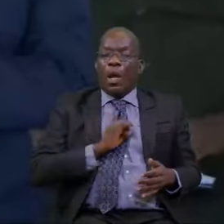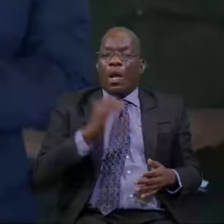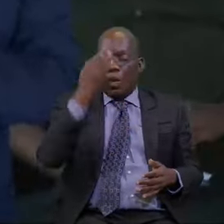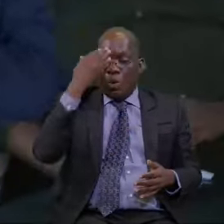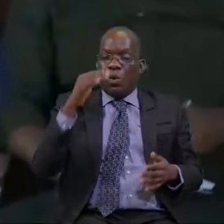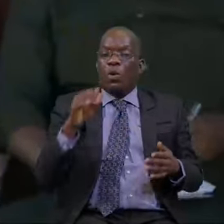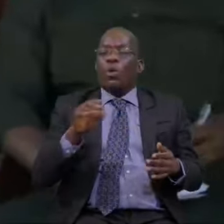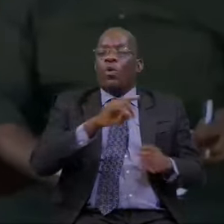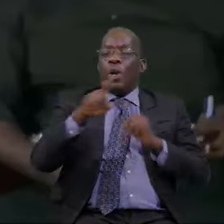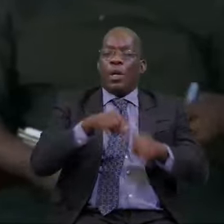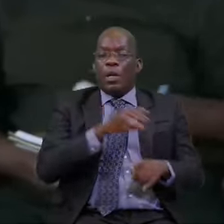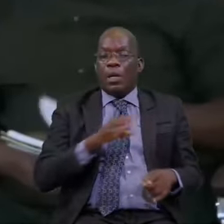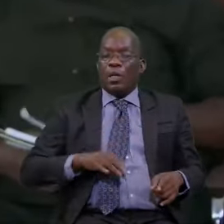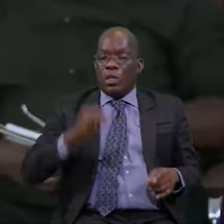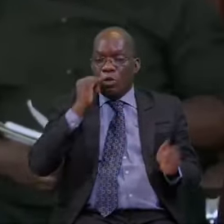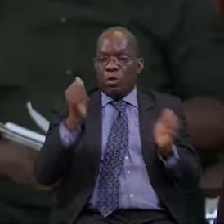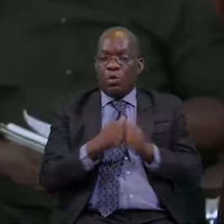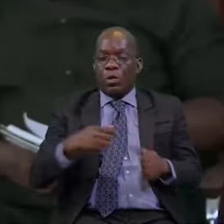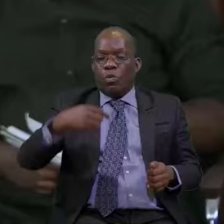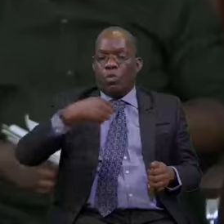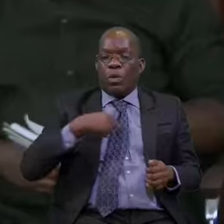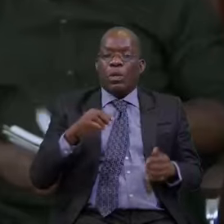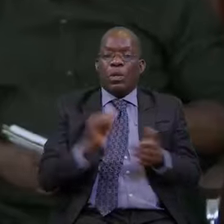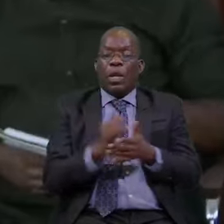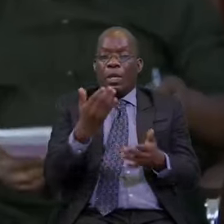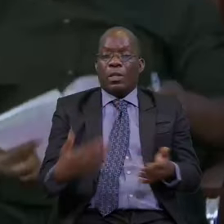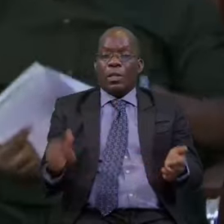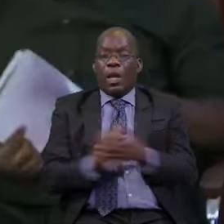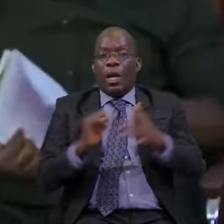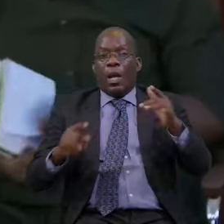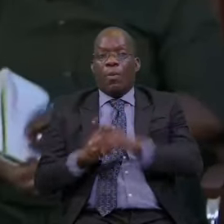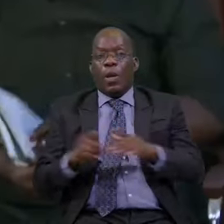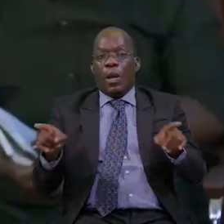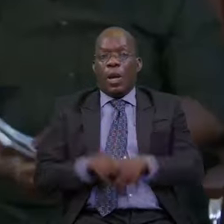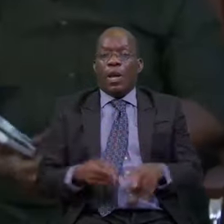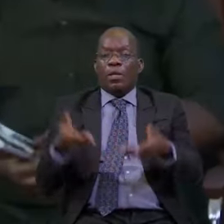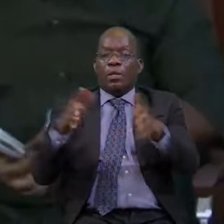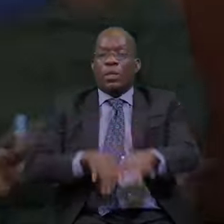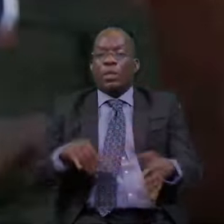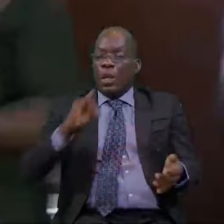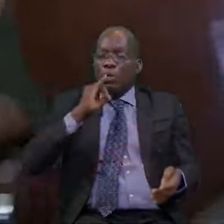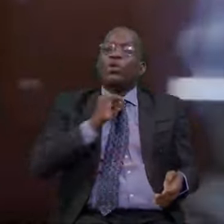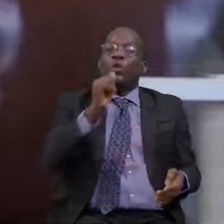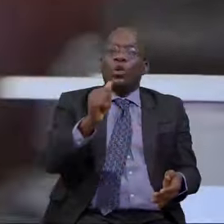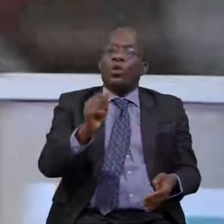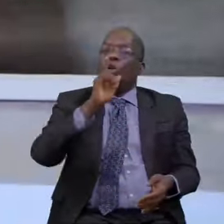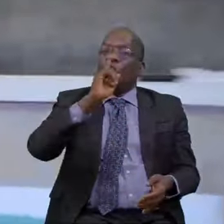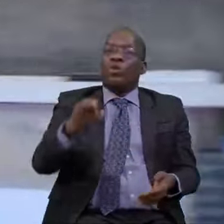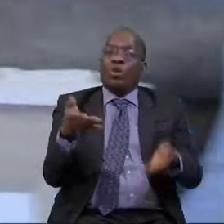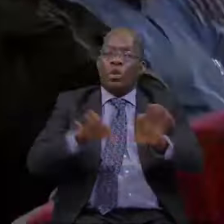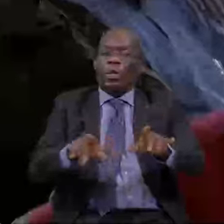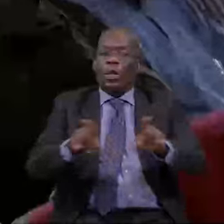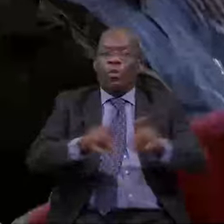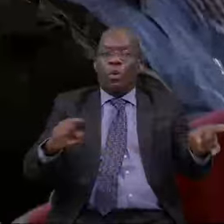moi, quand Christ est avec vous, la chose là qui semble être la mort, ce n'est pas la